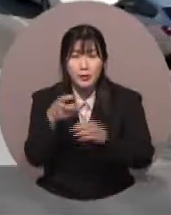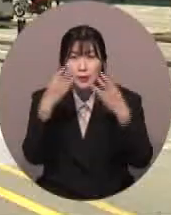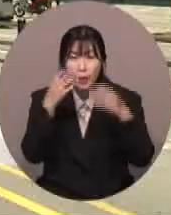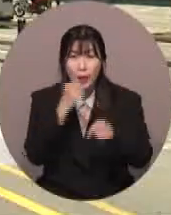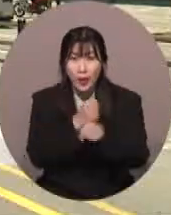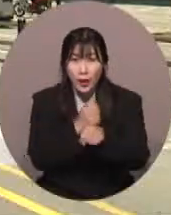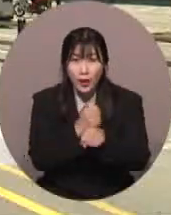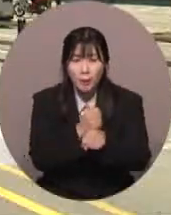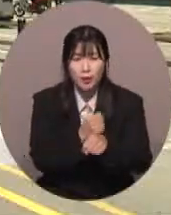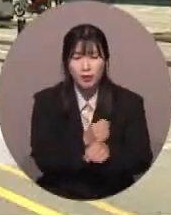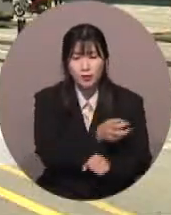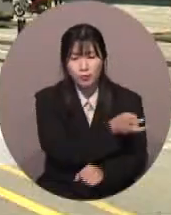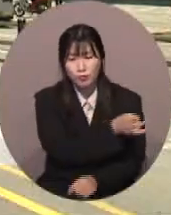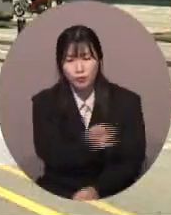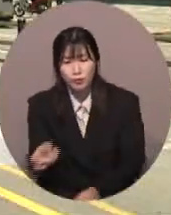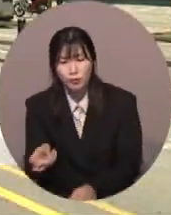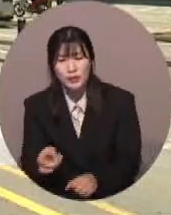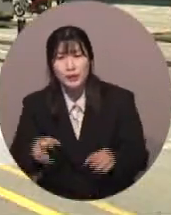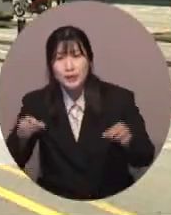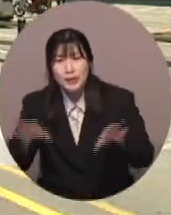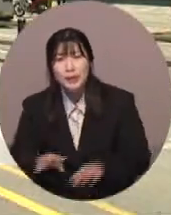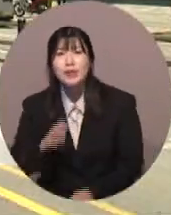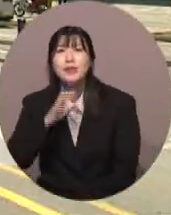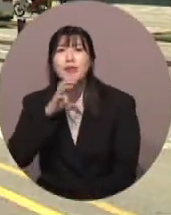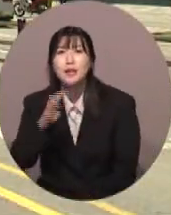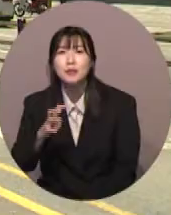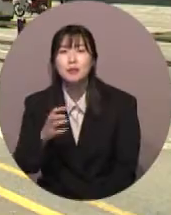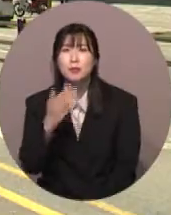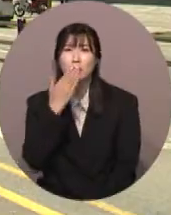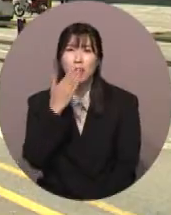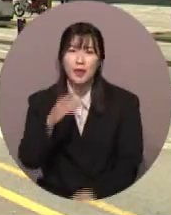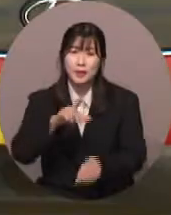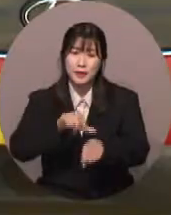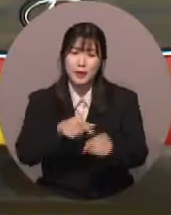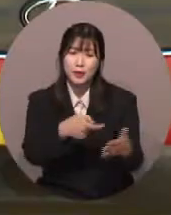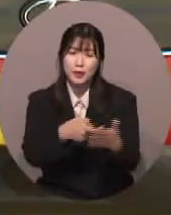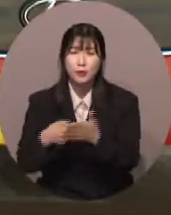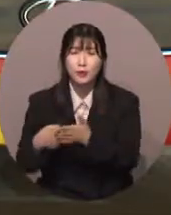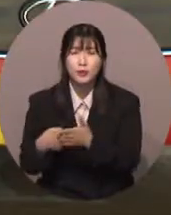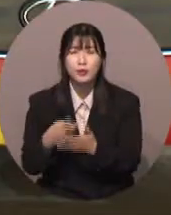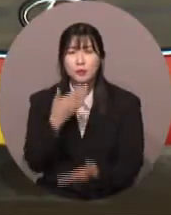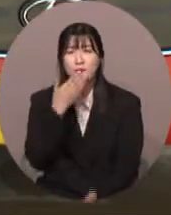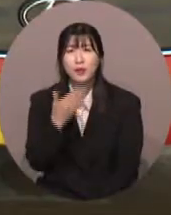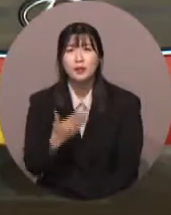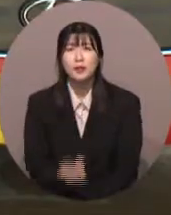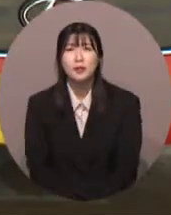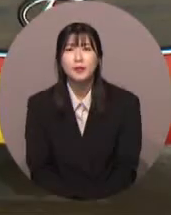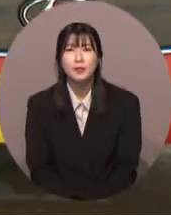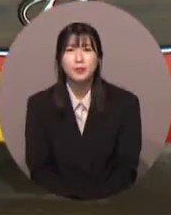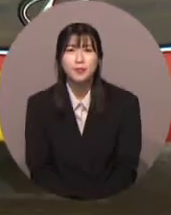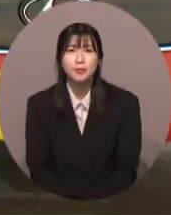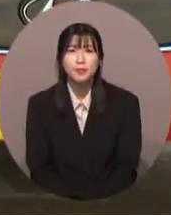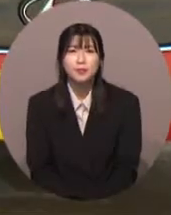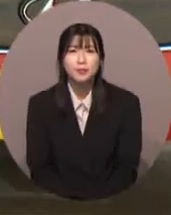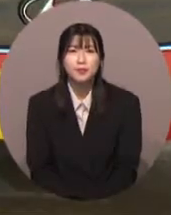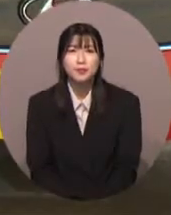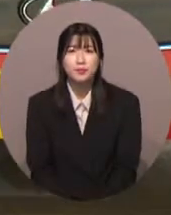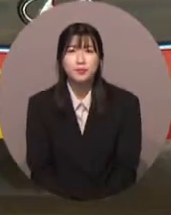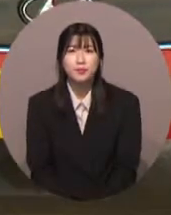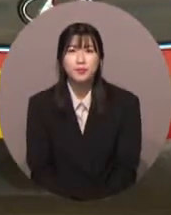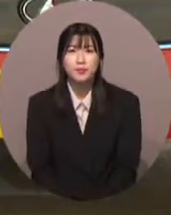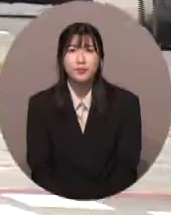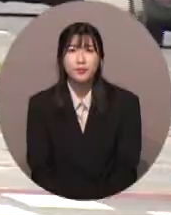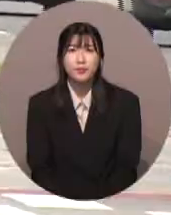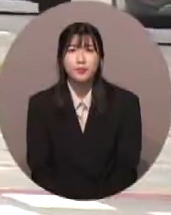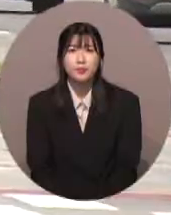개통되면 기존 노선 버스 대비 이동 시간은 57분에서 39분으로 약 20분 가량 단축될